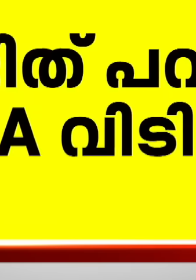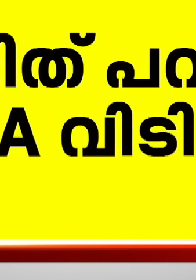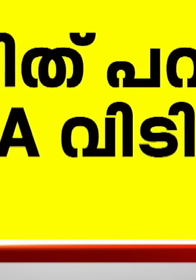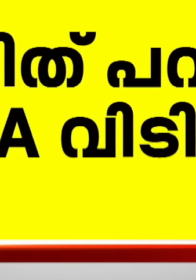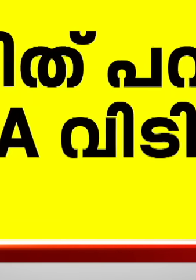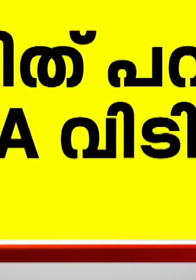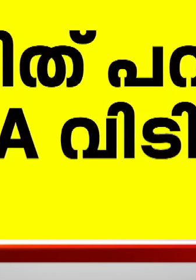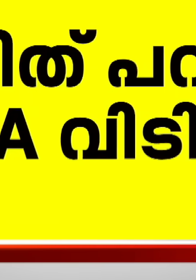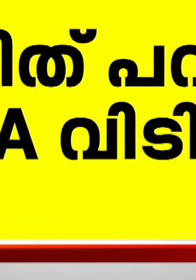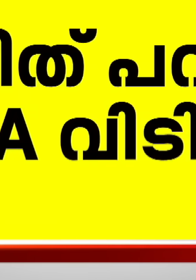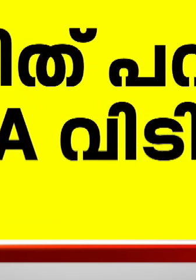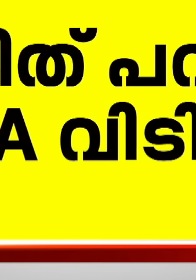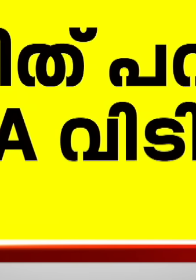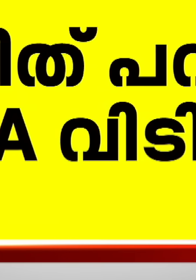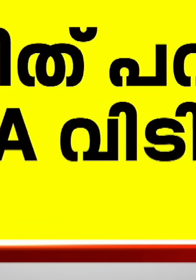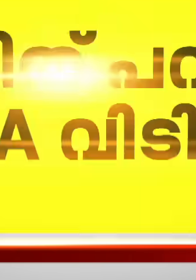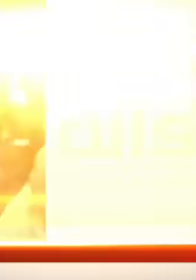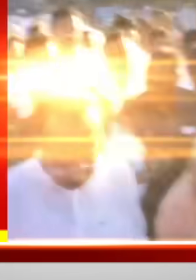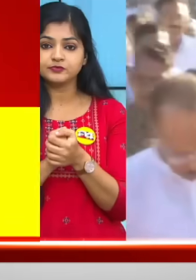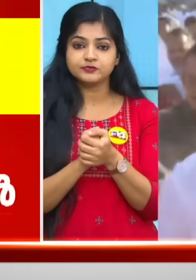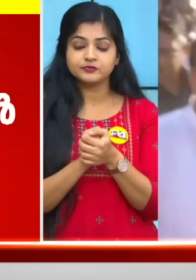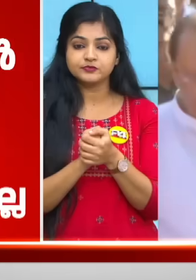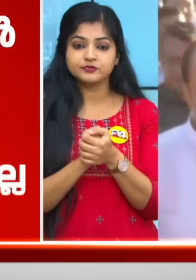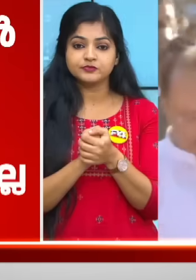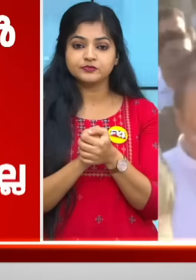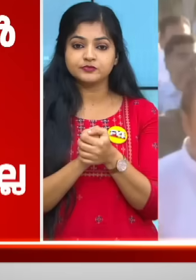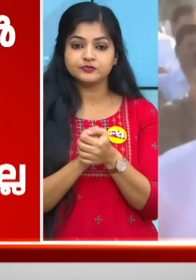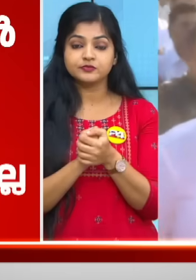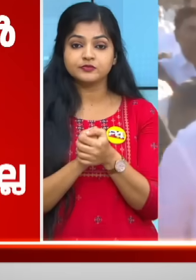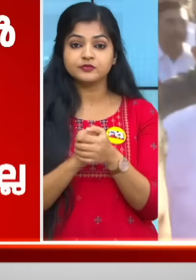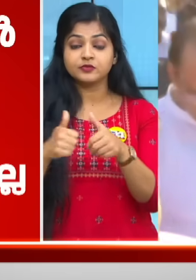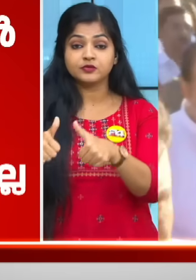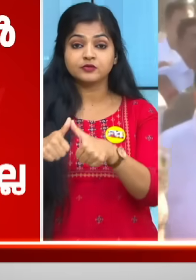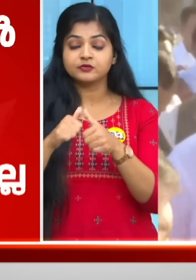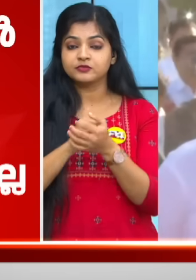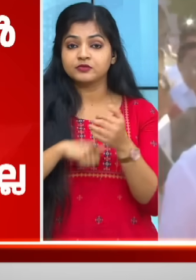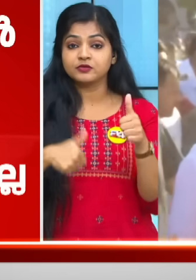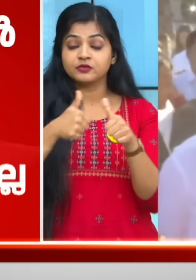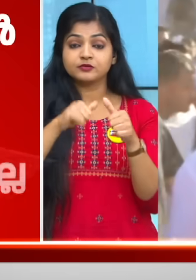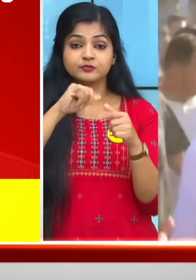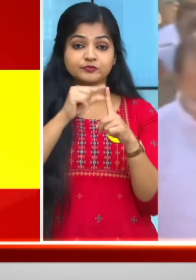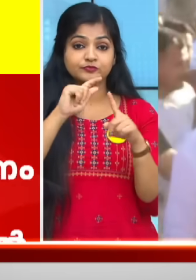അജിത് പവർ വിഭാഗത്തിന് കടുത്ത അമർശം ഈ തെരഞ്ഞെടുപ്പ് ഫലവുമായി ഉണ്ടെങ്കിലും പിടിച്ച